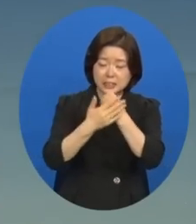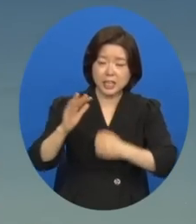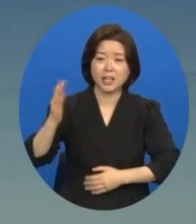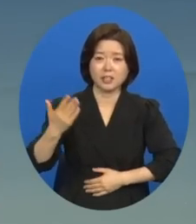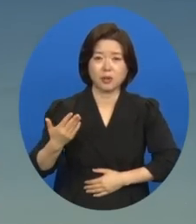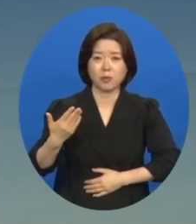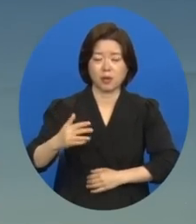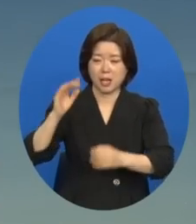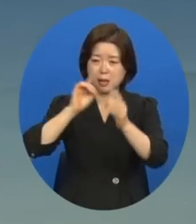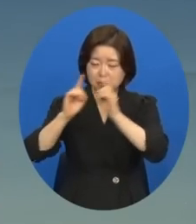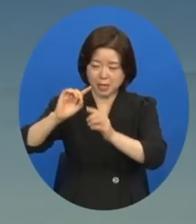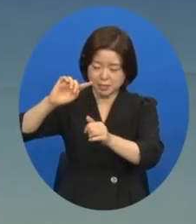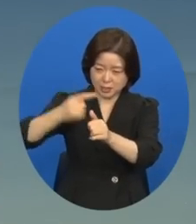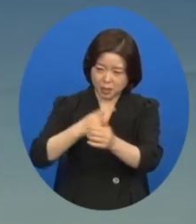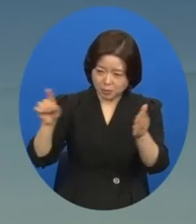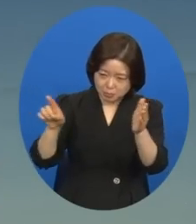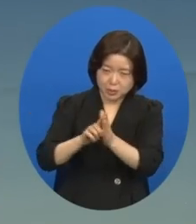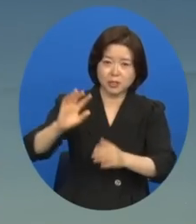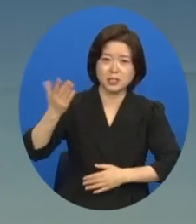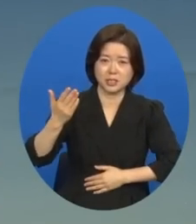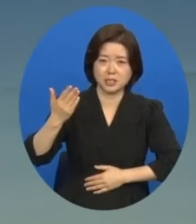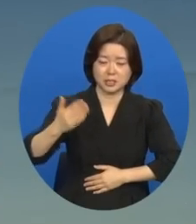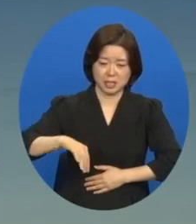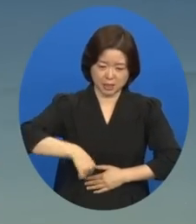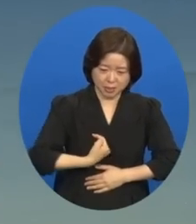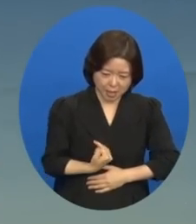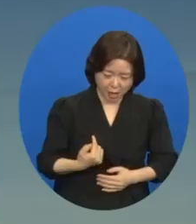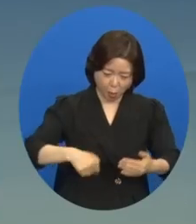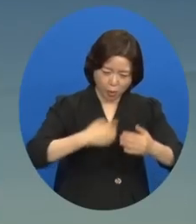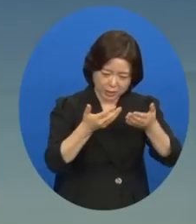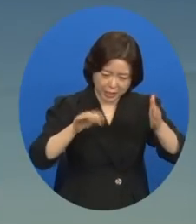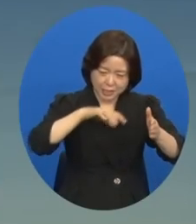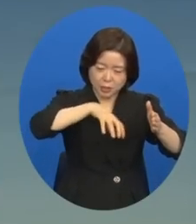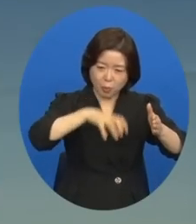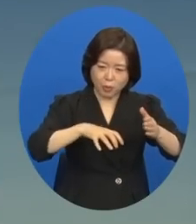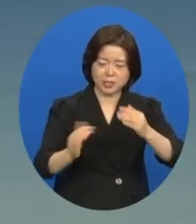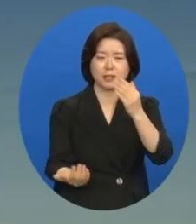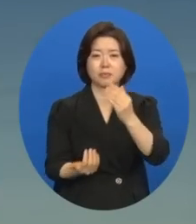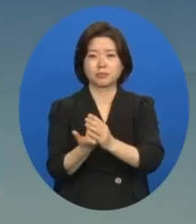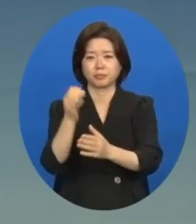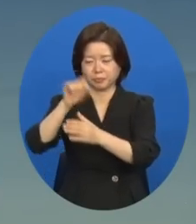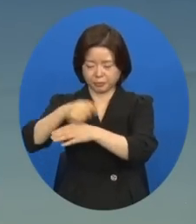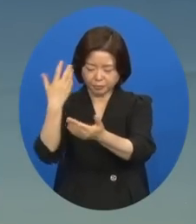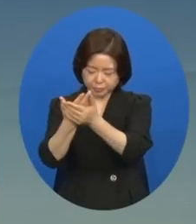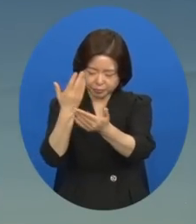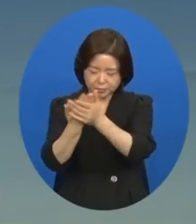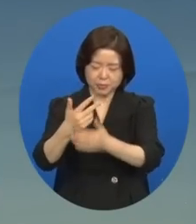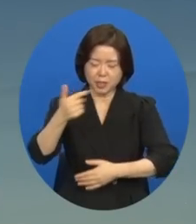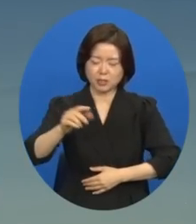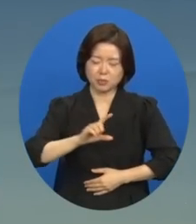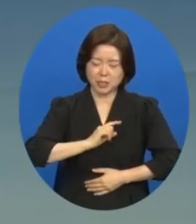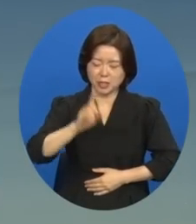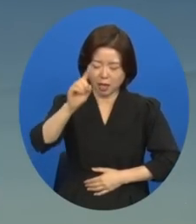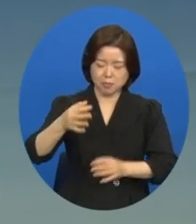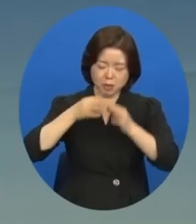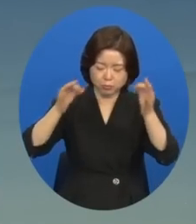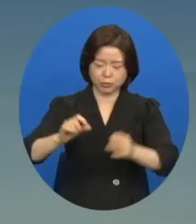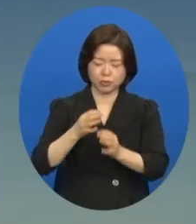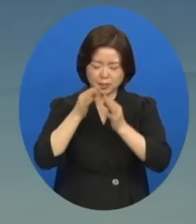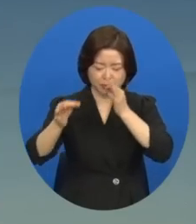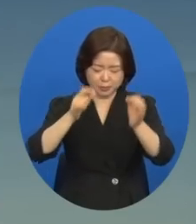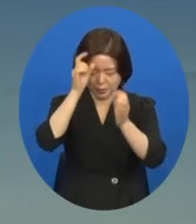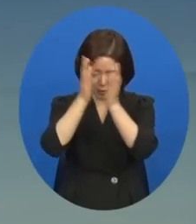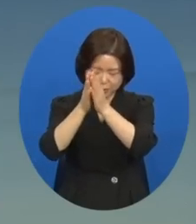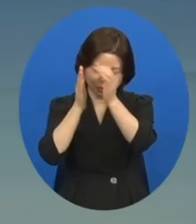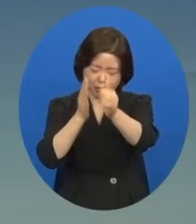말씀이 믿어지는 은혜가 골방으로부터 일어나는 은혜를 허락하여 주옵소서. 주의 이름 한번 부르시고 통성으로